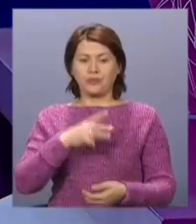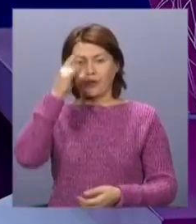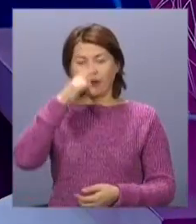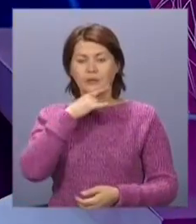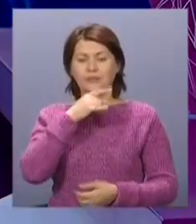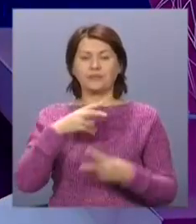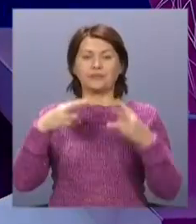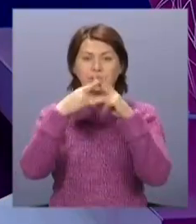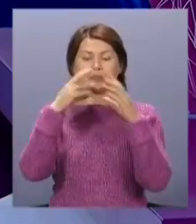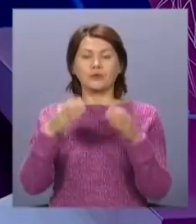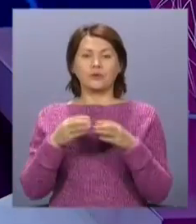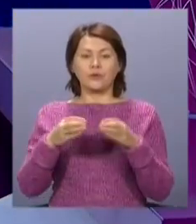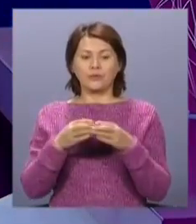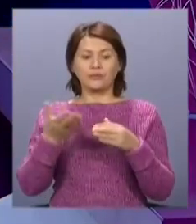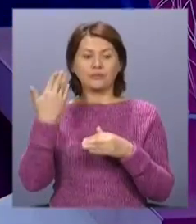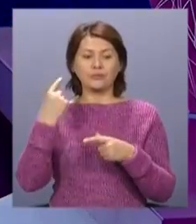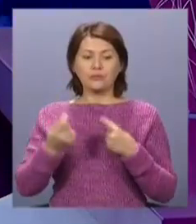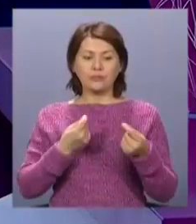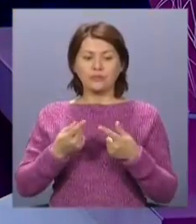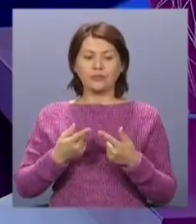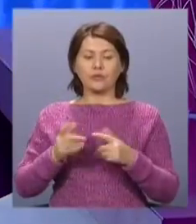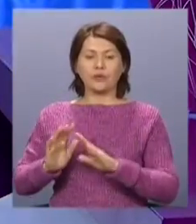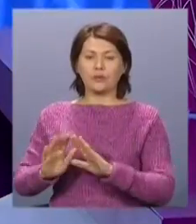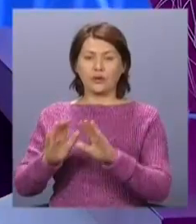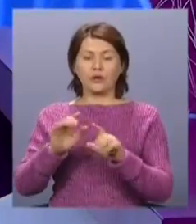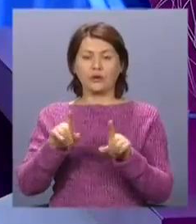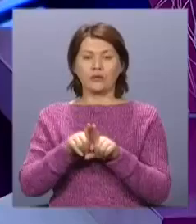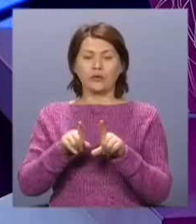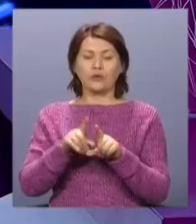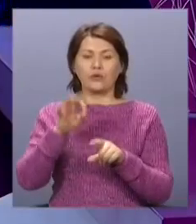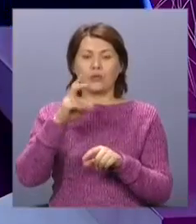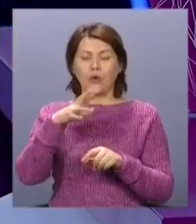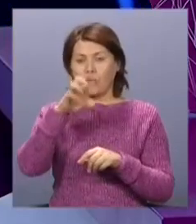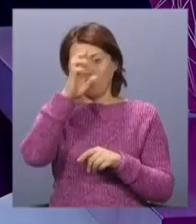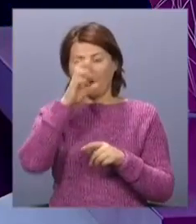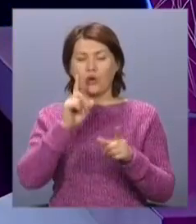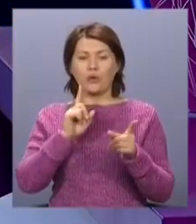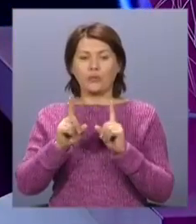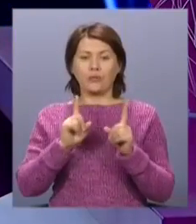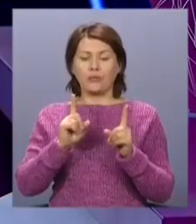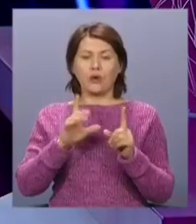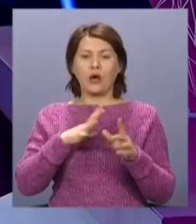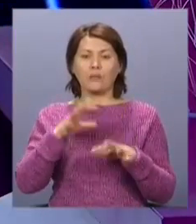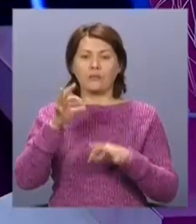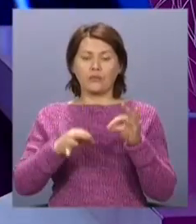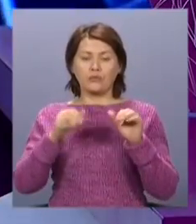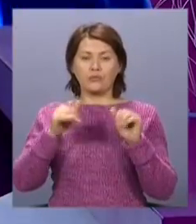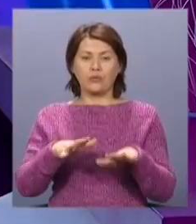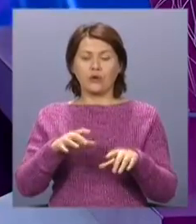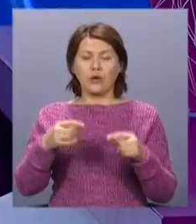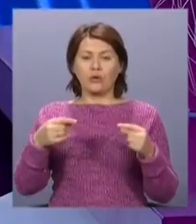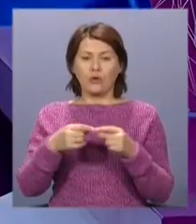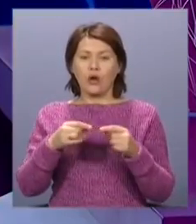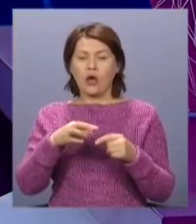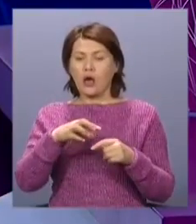Қазақстан инжиниринг компаниясының бұрынғы басқарма төрағасы Қанат Сұлтанбековке қатысты сот үкімі шықты. Астананың қылмыстық істер жөніндегі